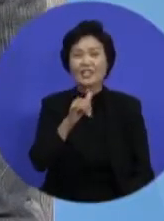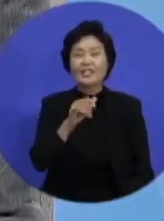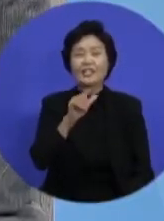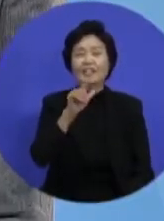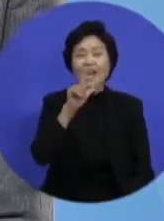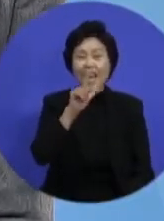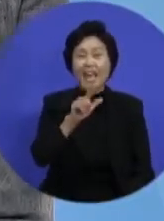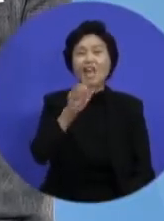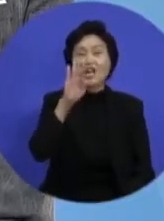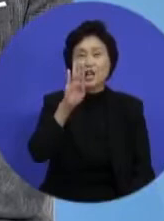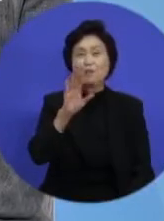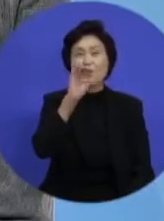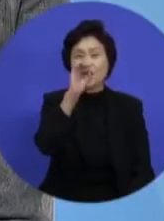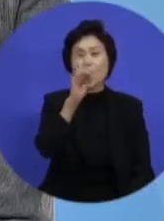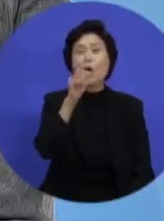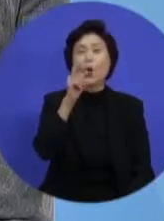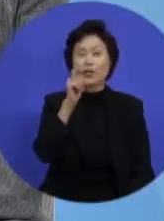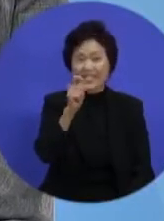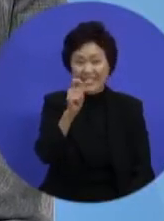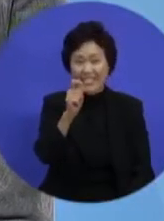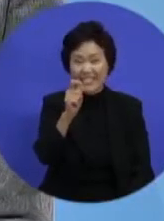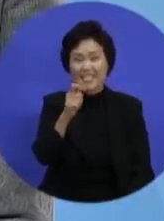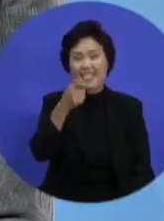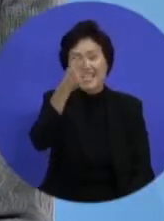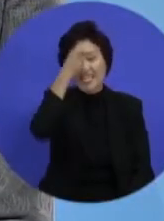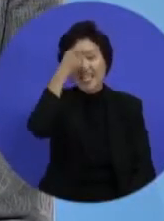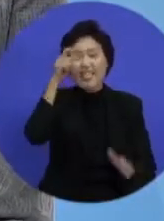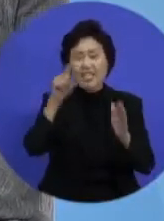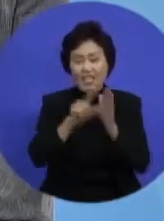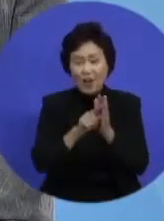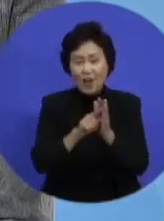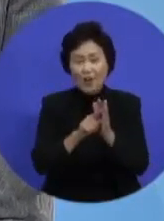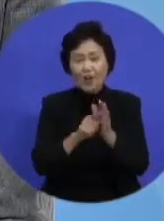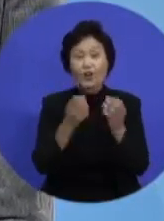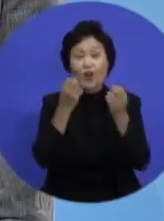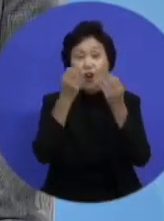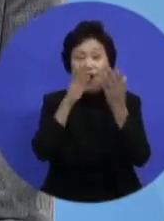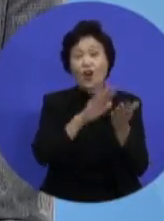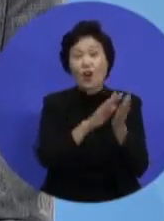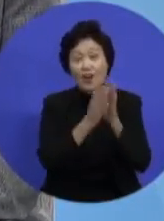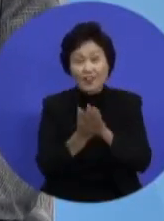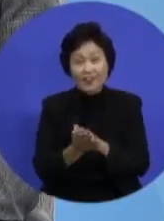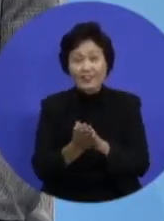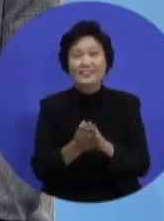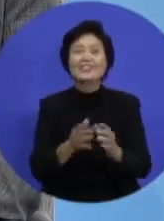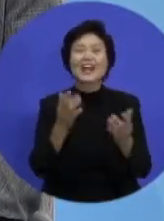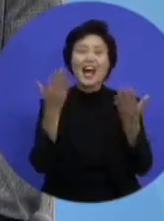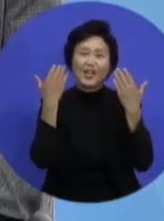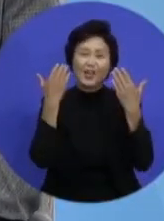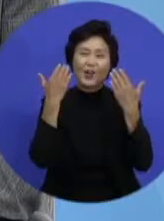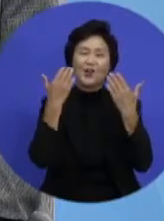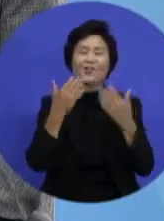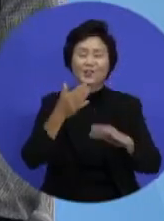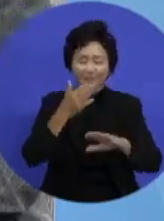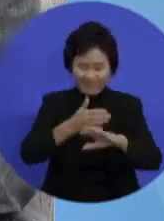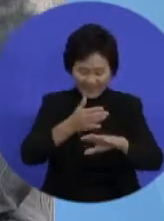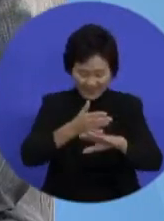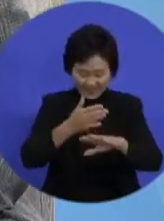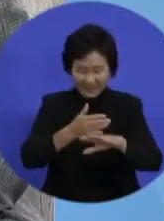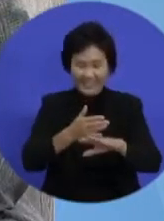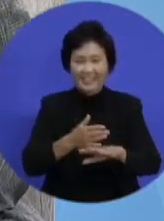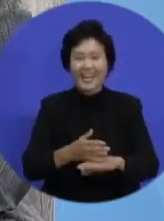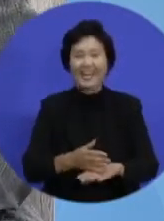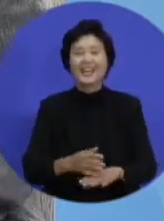네. LBOT. LBOT. 네. 기독혁신학교. 네. 네 분 오늘 고맙습니다. 아. 오늘